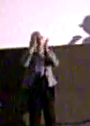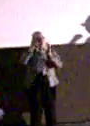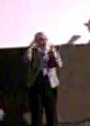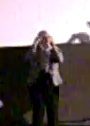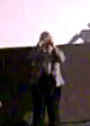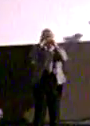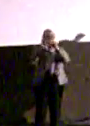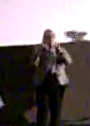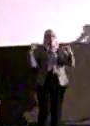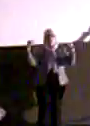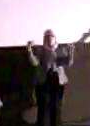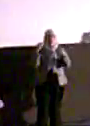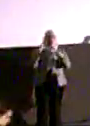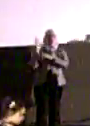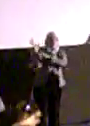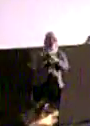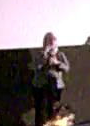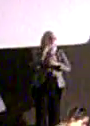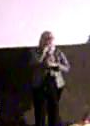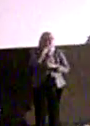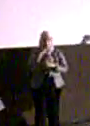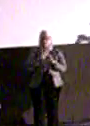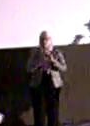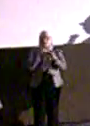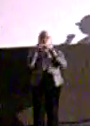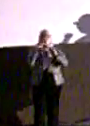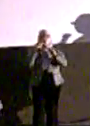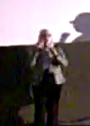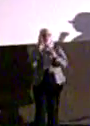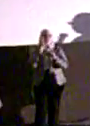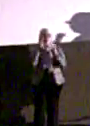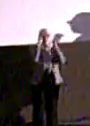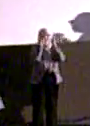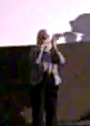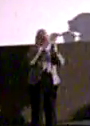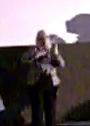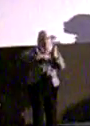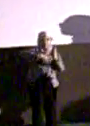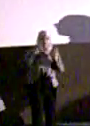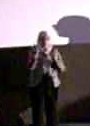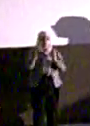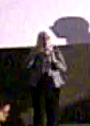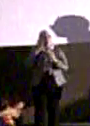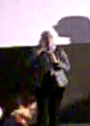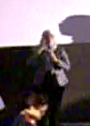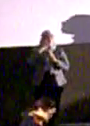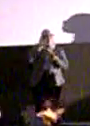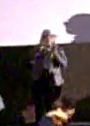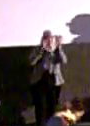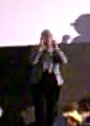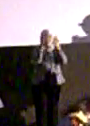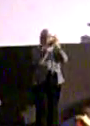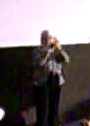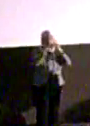المرأة، إلغاء لمنشور حرم التونسيات لأكثر من 50 سنة من اختيار شريك حياتهن،